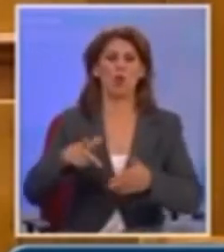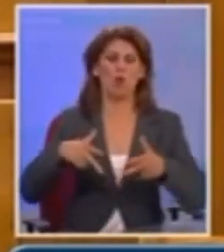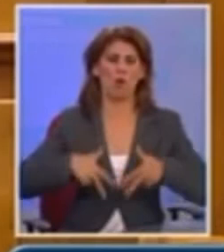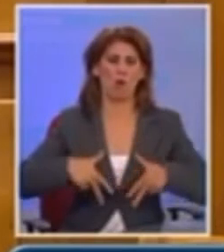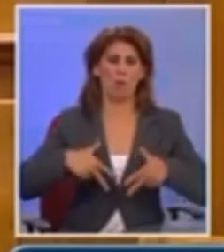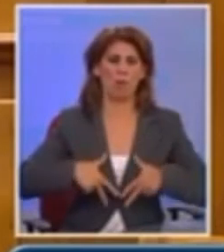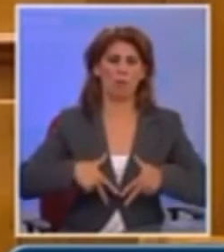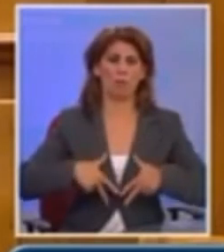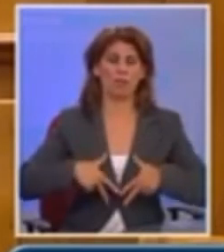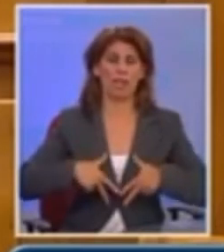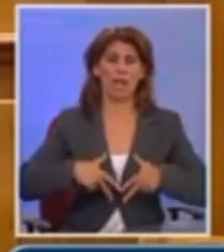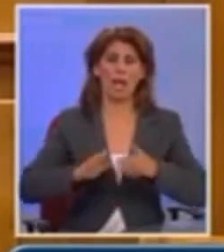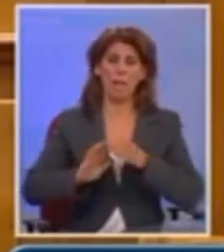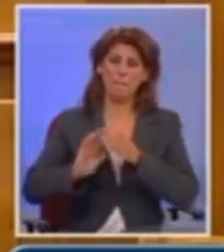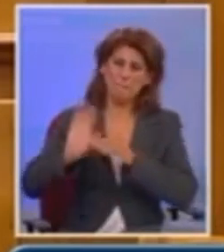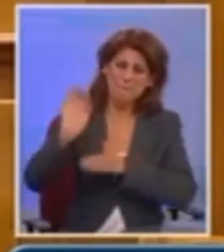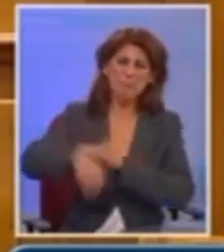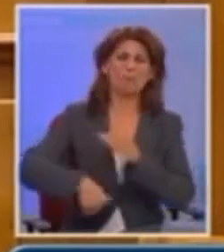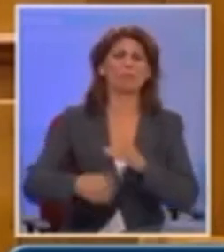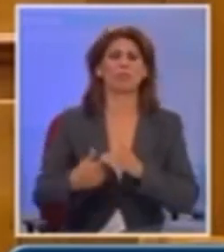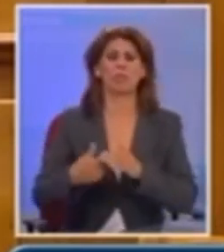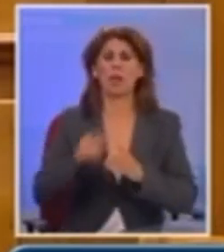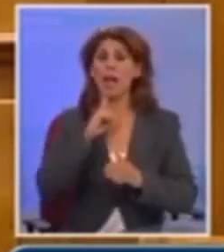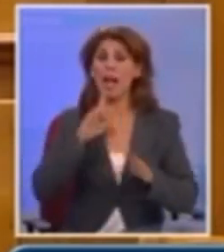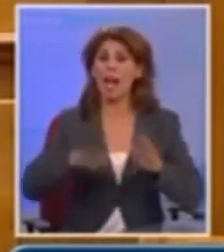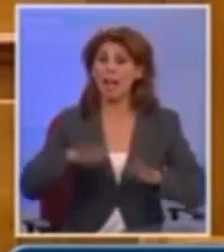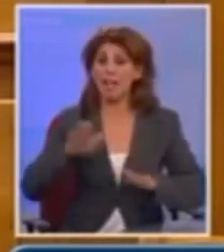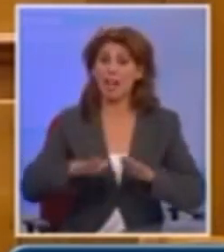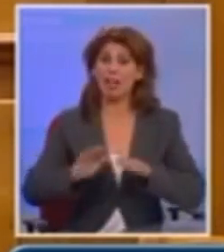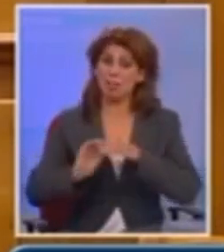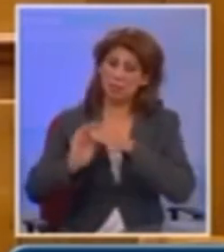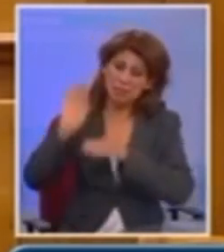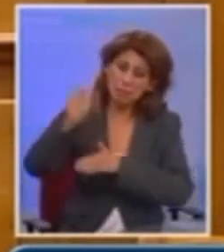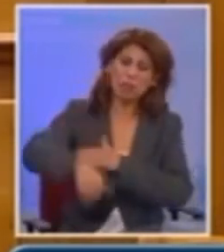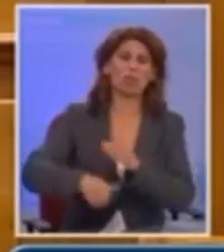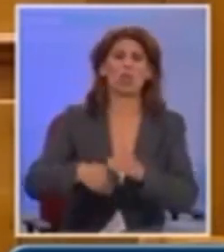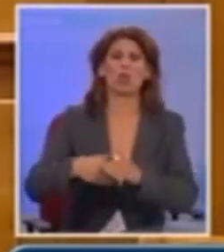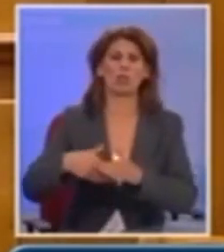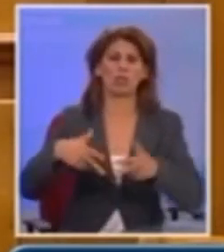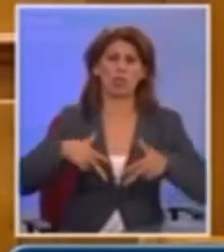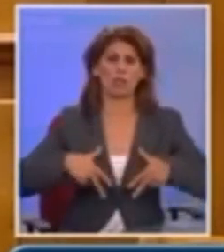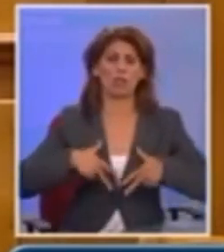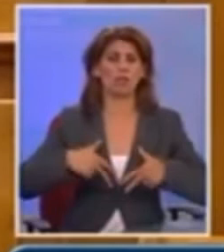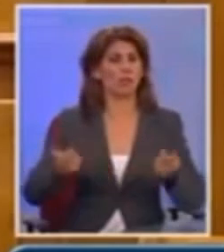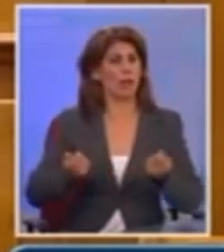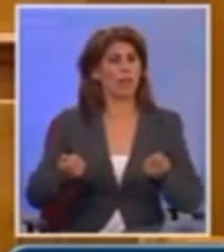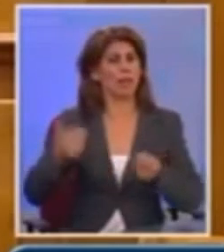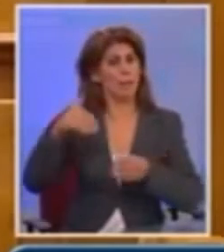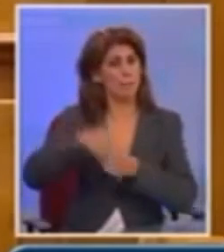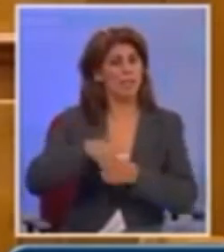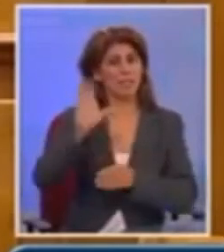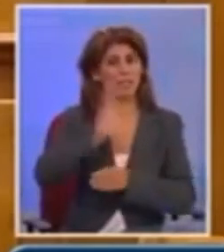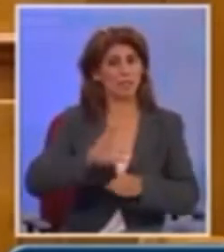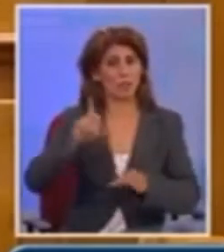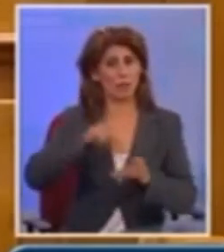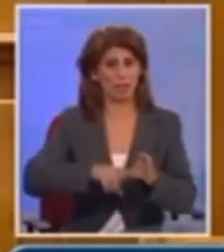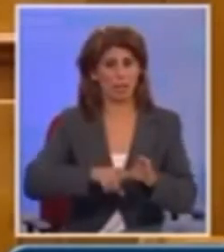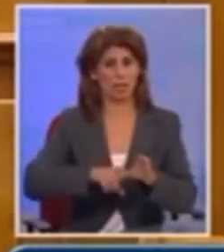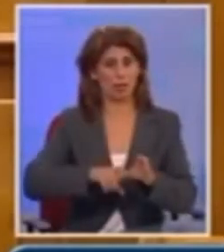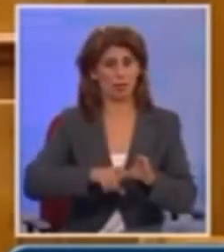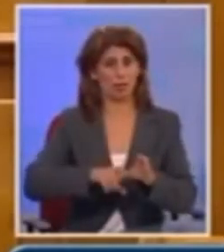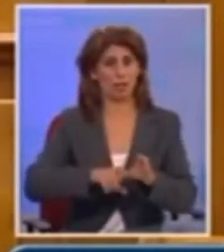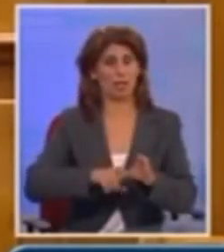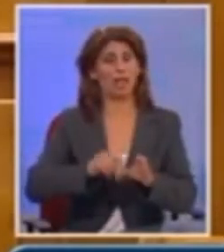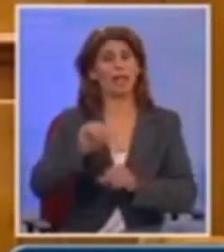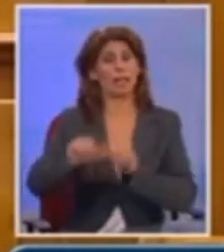πραξικοπηματική πράξη ανάλογη με τα πραξικοπήματα που έγιναν εντός Ευρωπαϊκής Ένωσης για